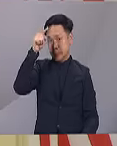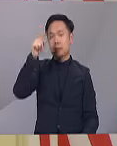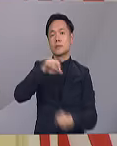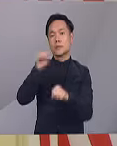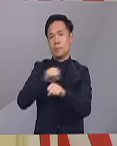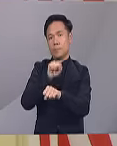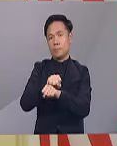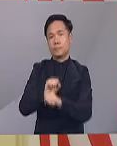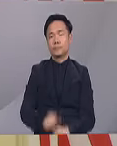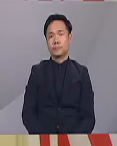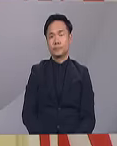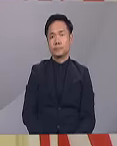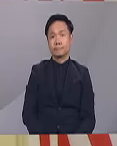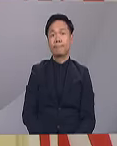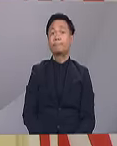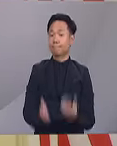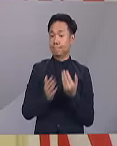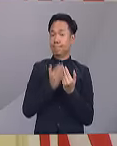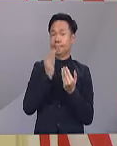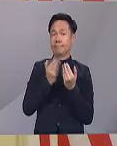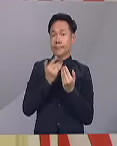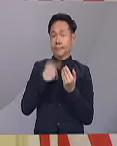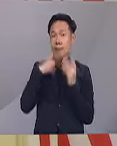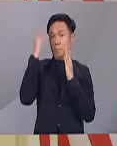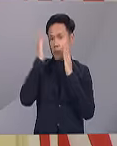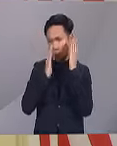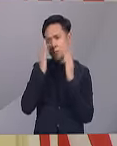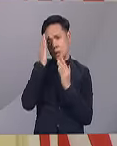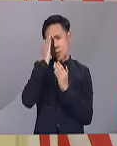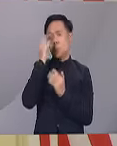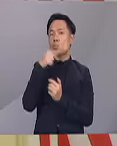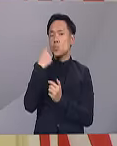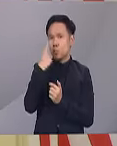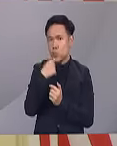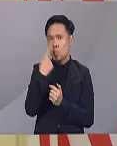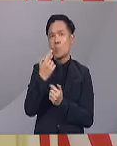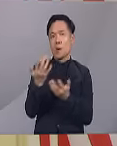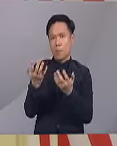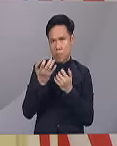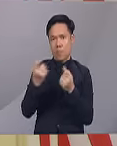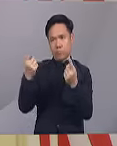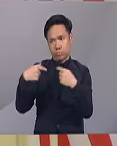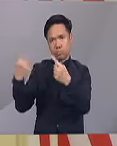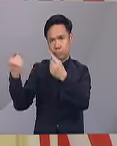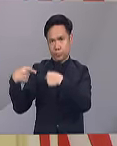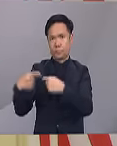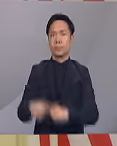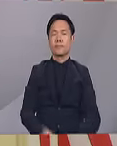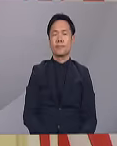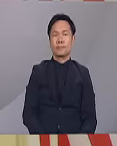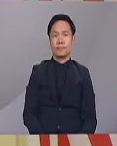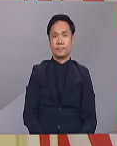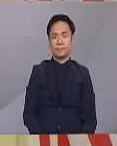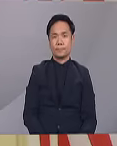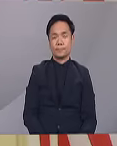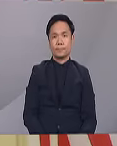Singapura. Jadi lebih mudahlah kita nak manage kepulangan rakyat kita di luar negara ini daripada